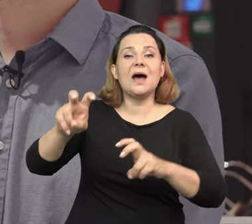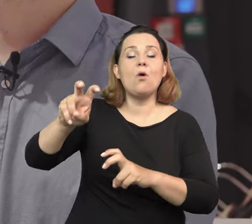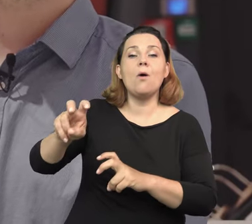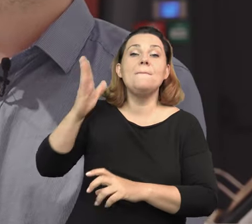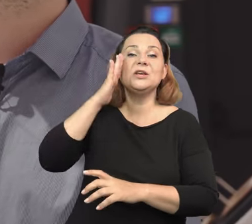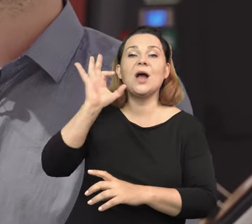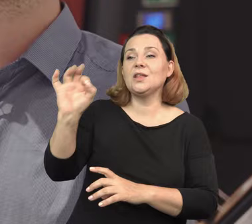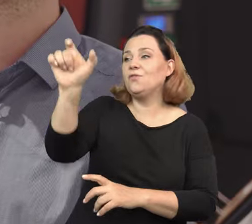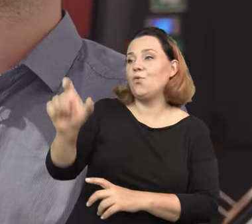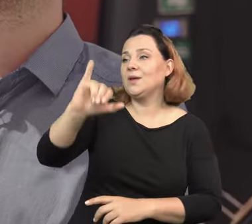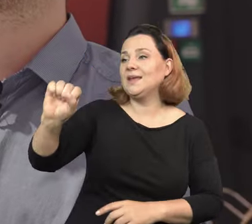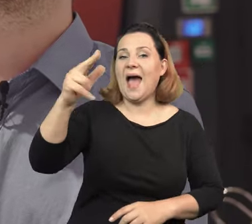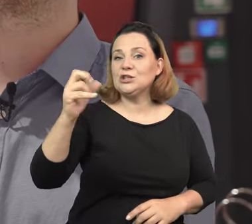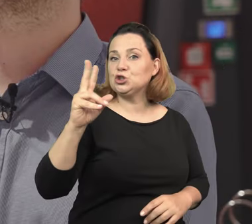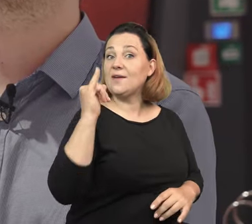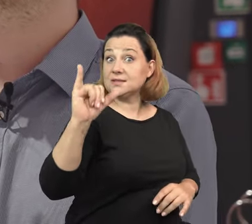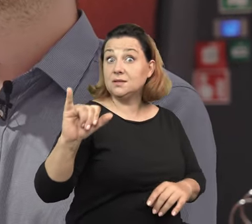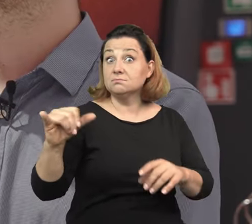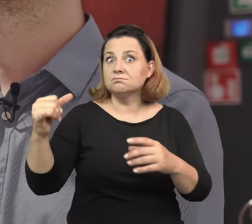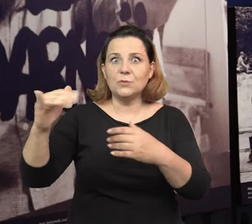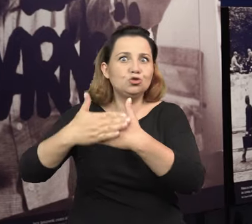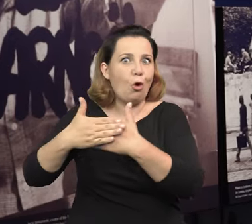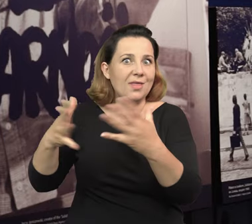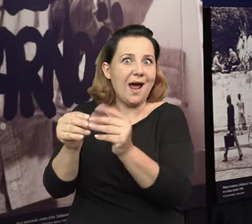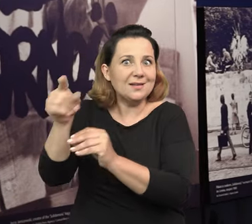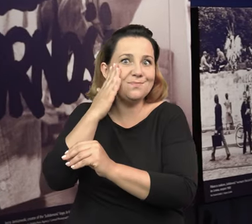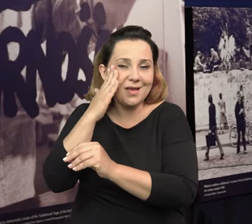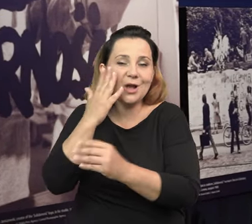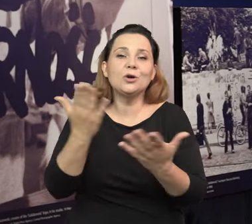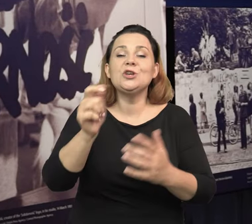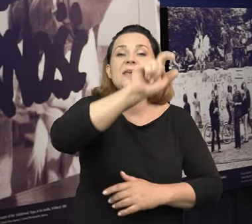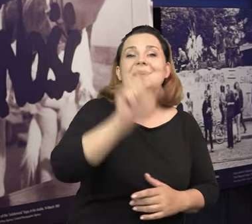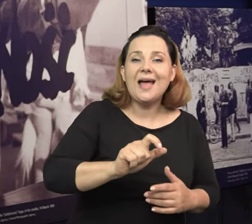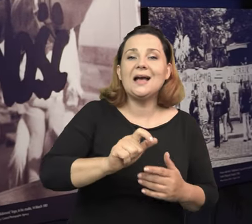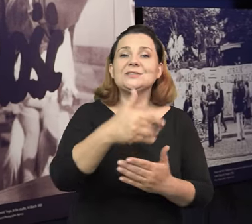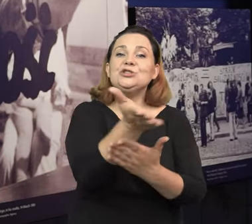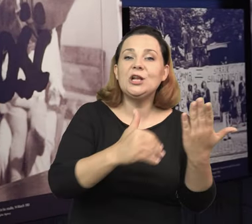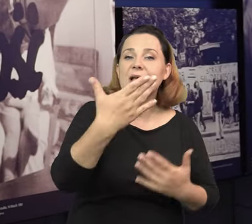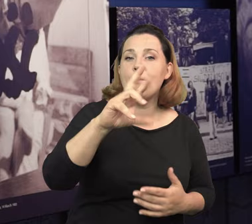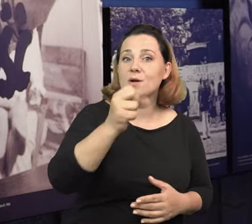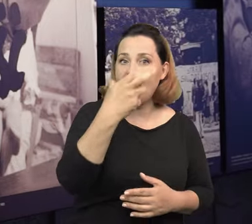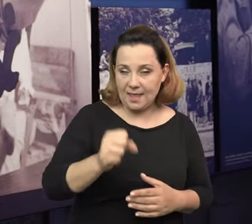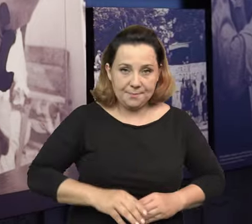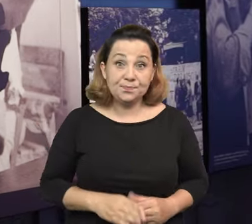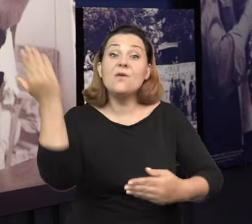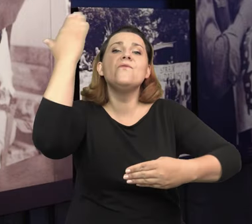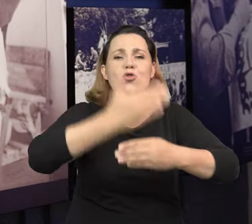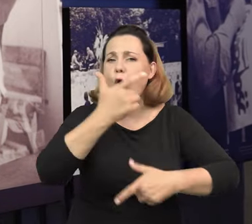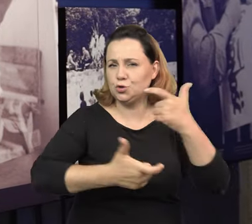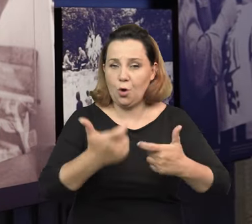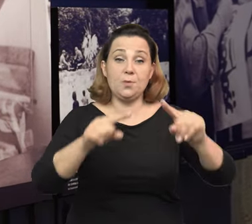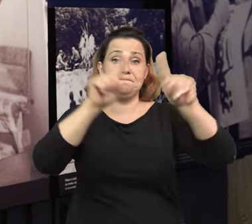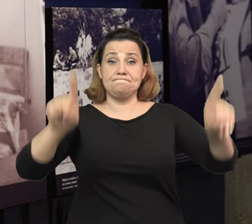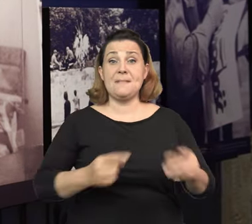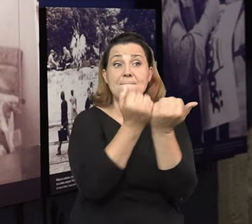w mieszkaniu Jerzego Janiszewskiego, jego żony, na Gdańskiej Morenie, w nocy, za pomocą